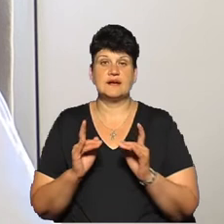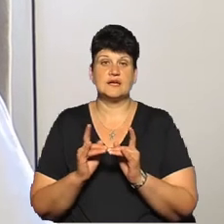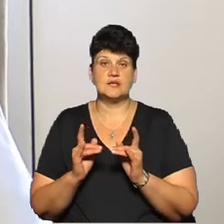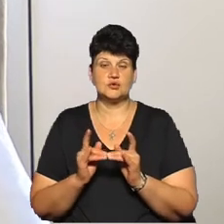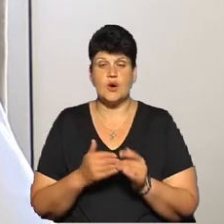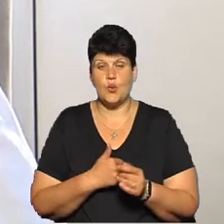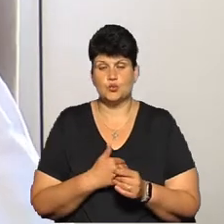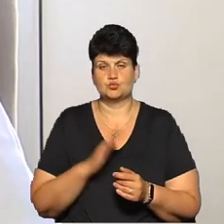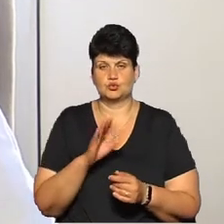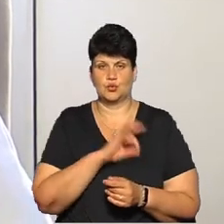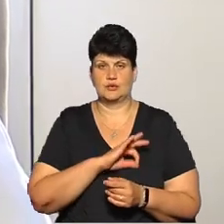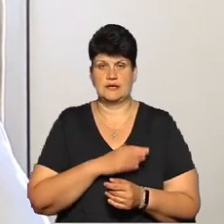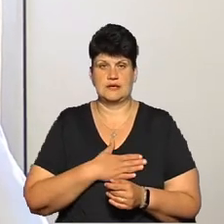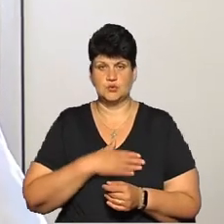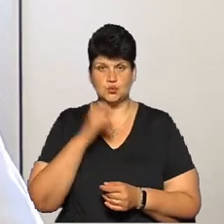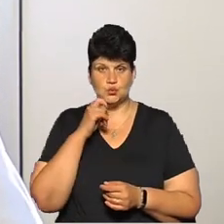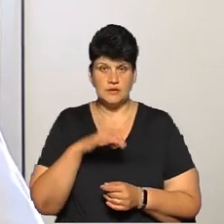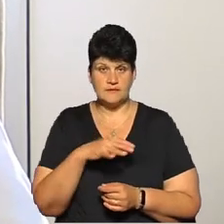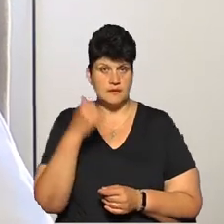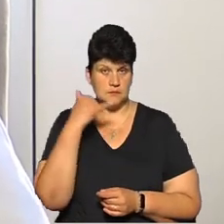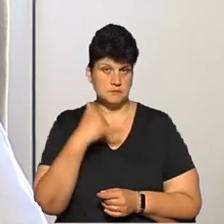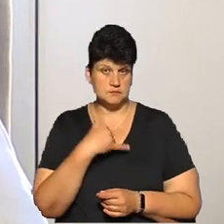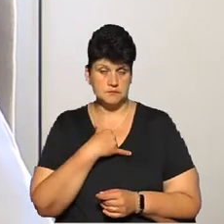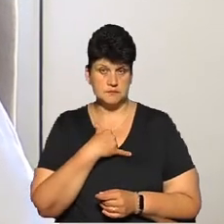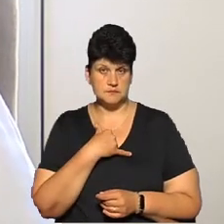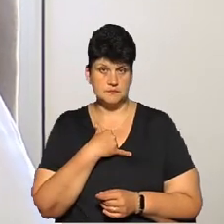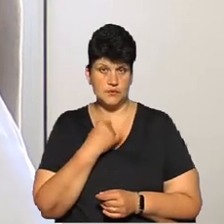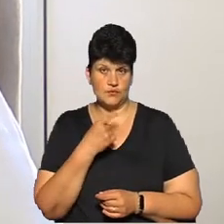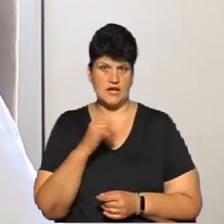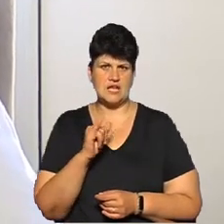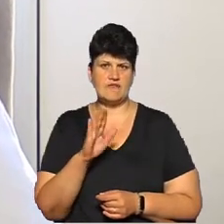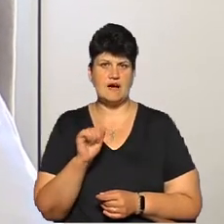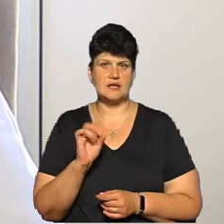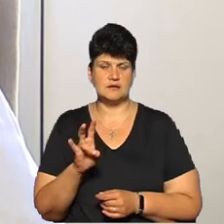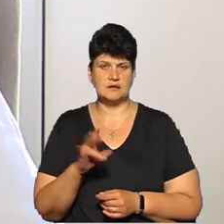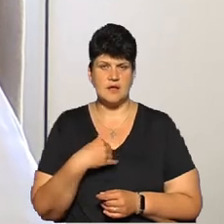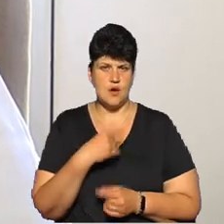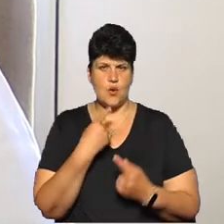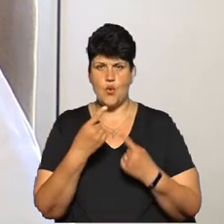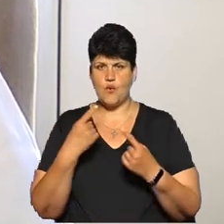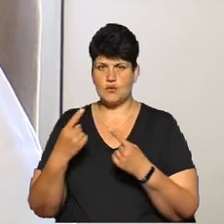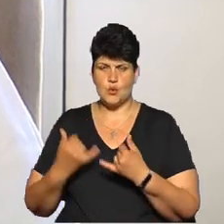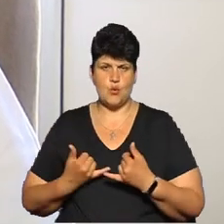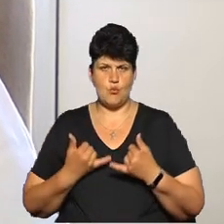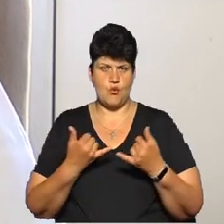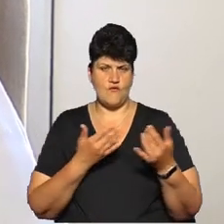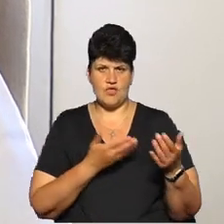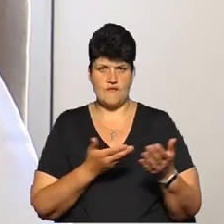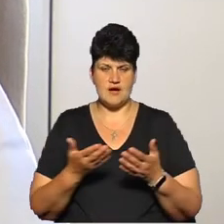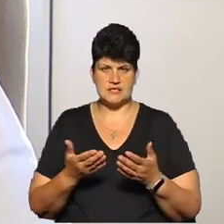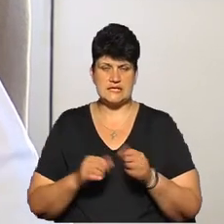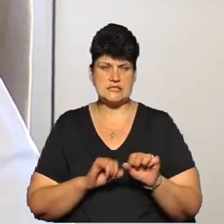чимось корисним для нашої країни. Він мені зателефонував, каже: «Іван, я говорив з уповноваженим з